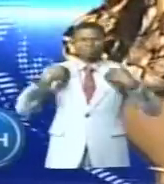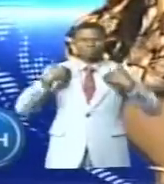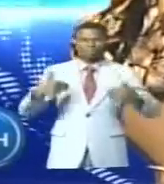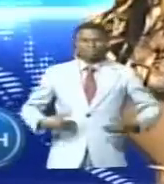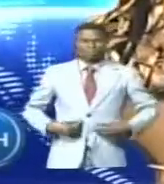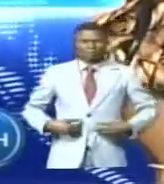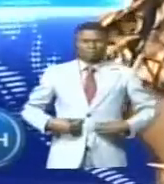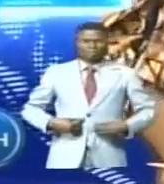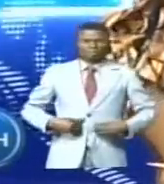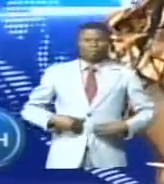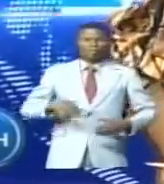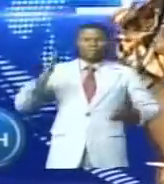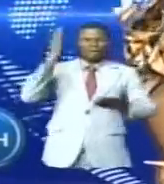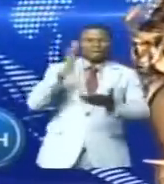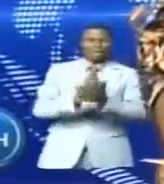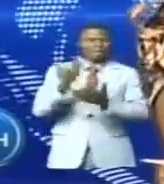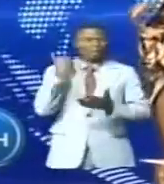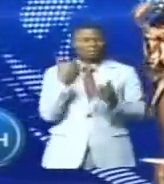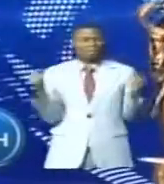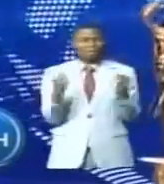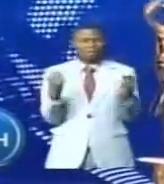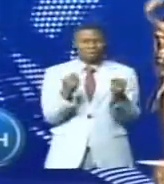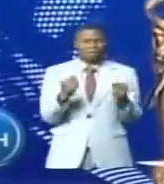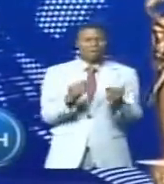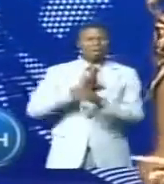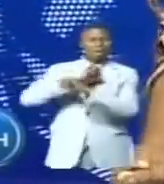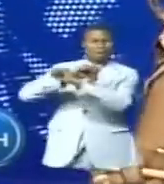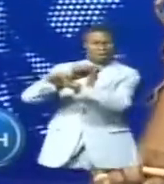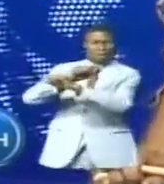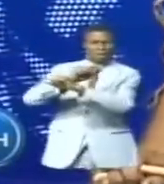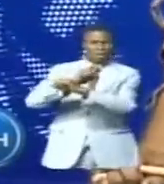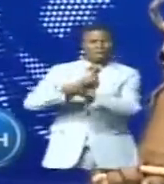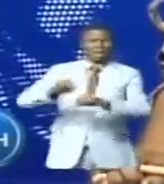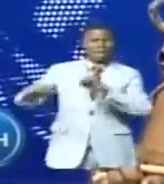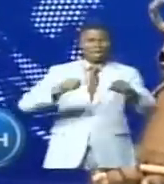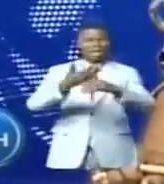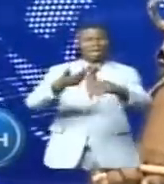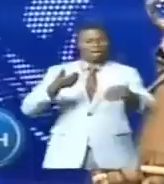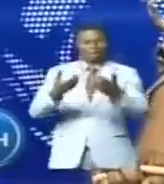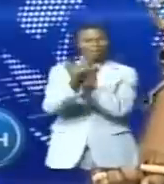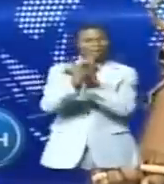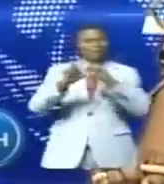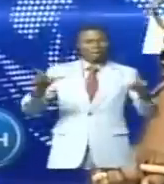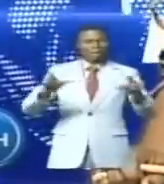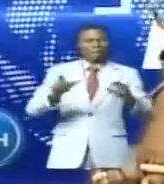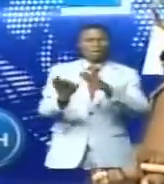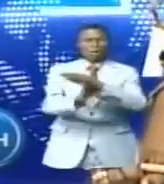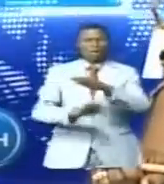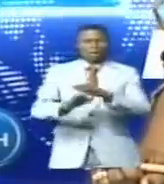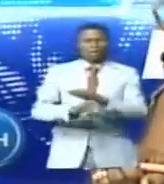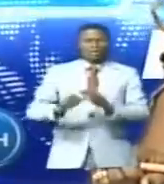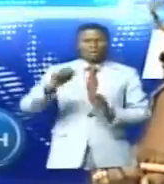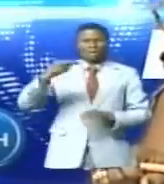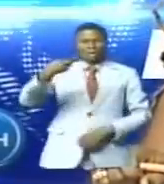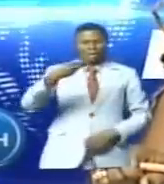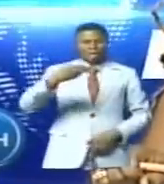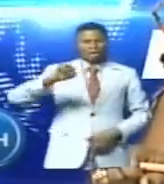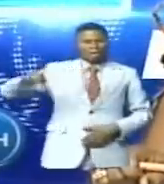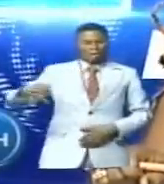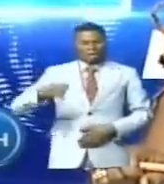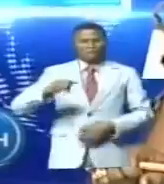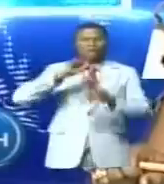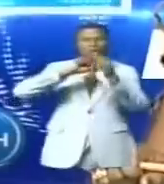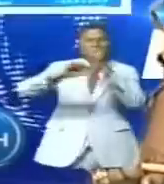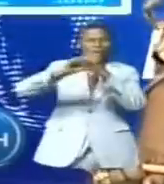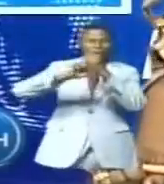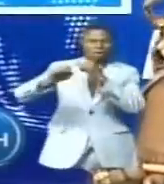lutte contre la malaria, il est préférable de préconiser le dépistage volontaire. La Fondation HJ a procédé à une campagne de